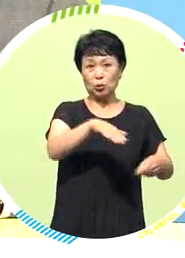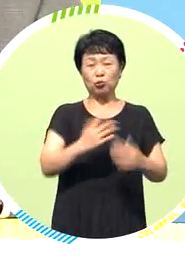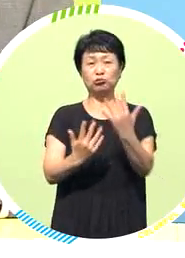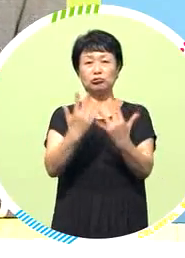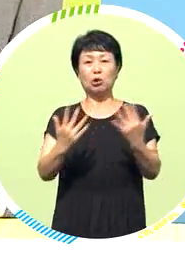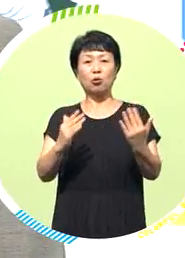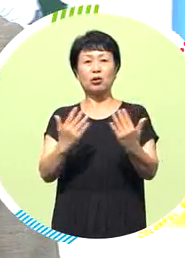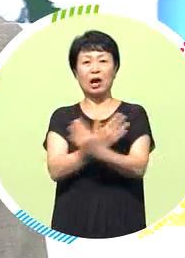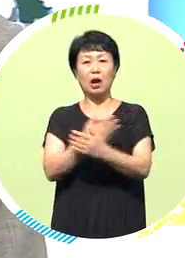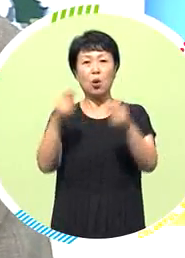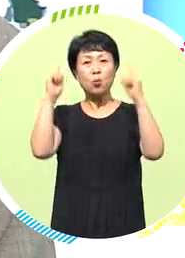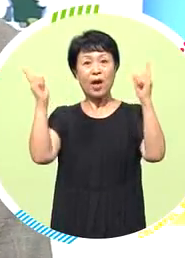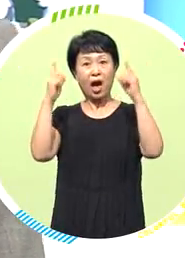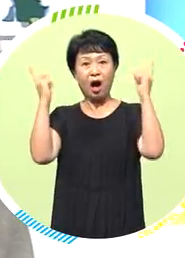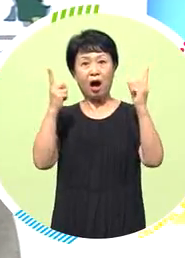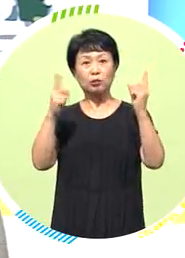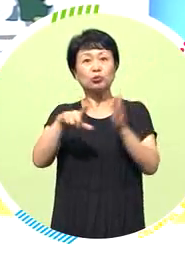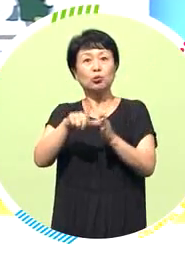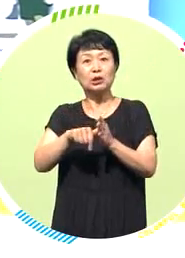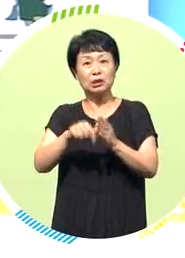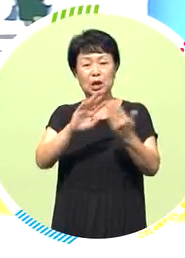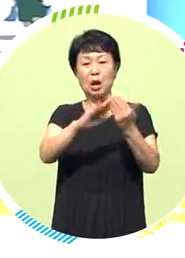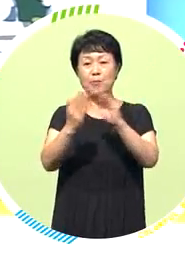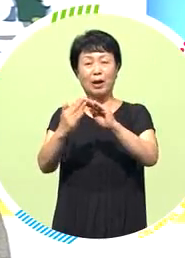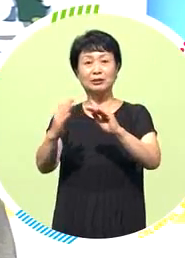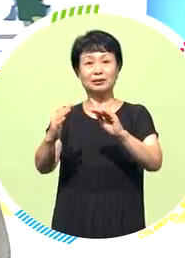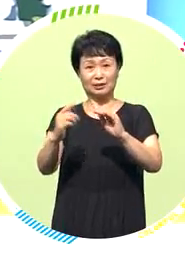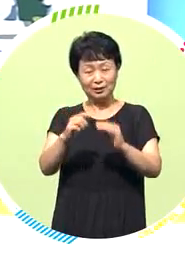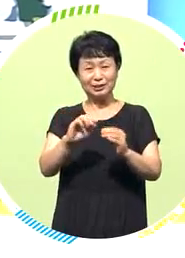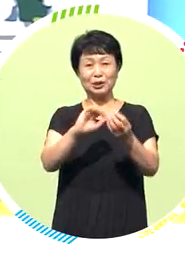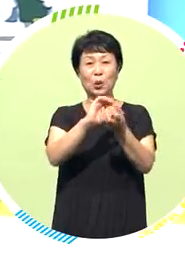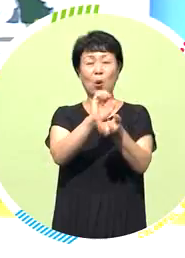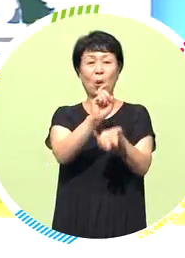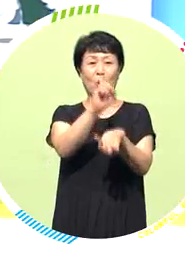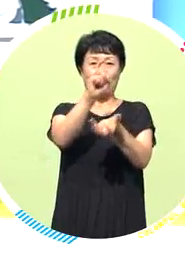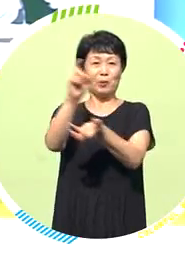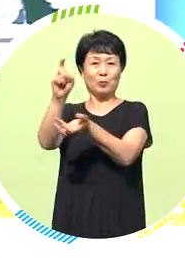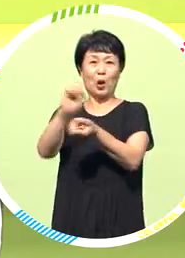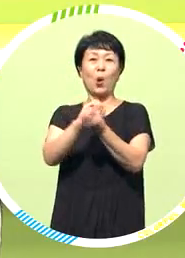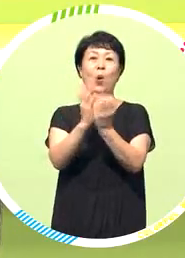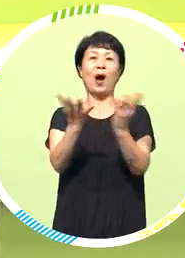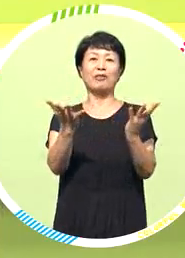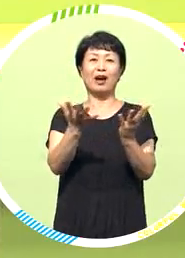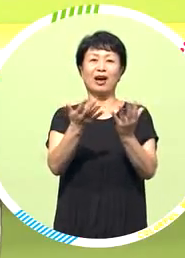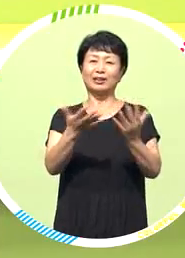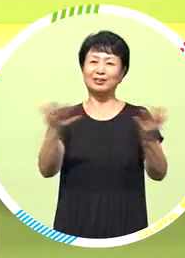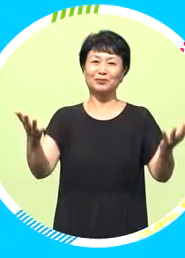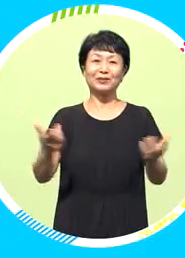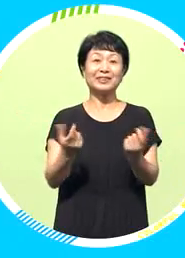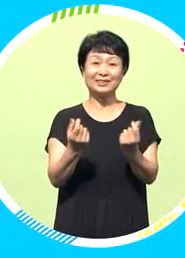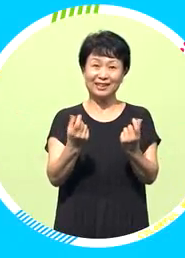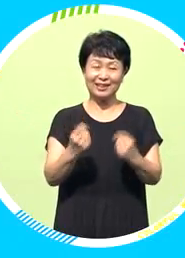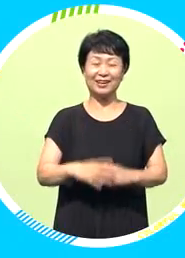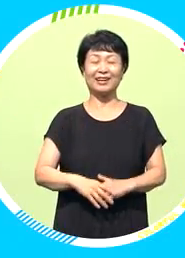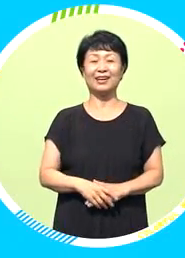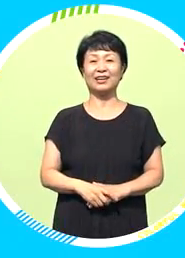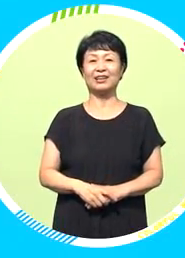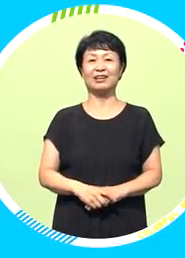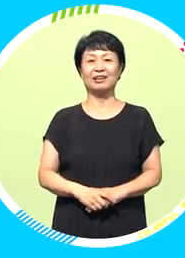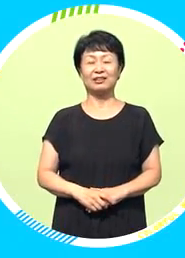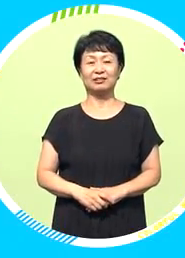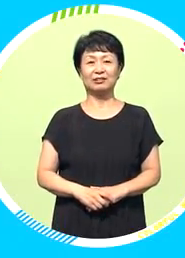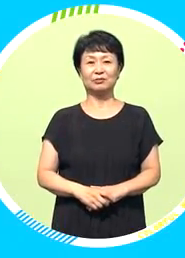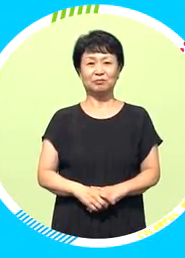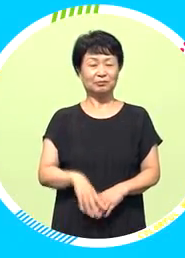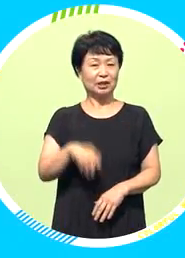フェア、はい、あれで街中にありましたよ ね、うん、とっても綺麗ですよ ね、 目線にあるっていうのが、 そうですね、う ん、で今回 の実